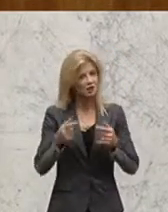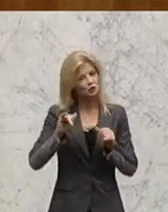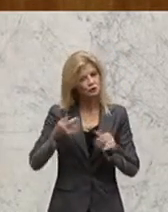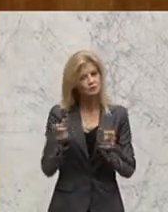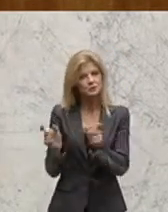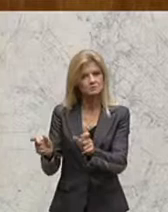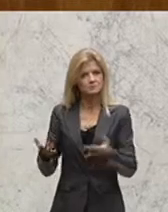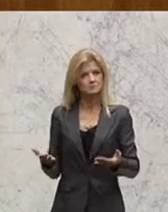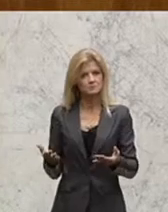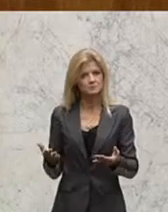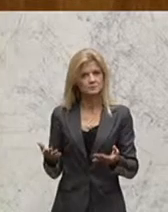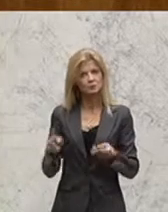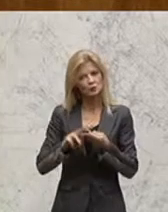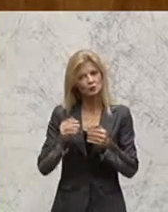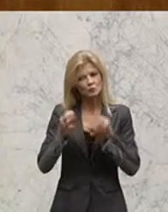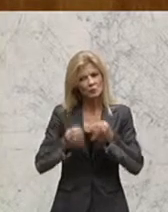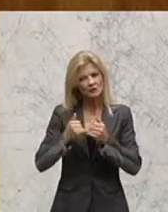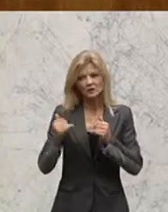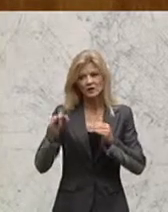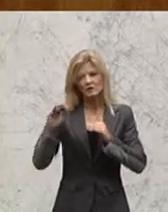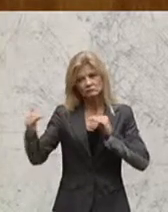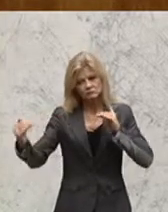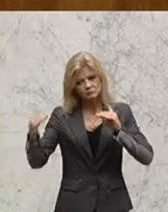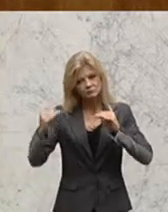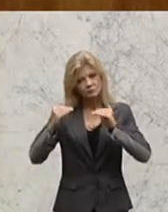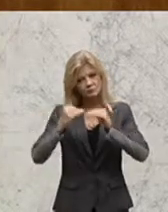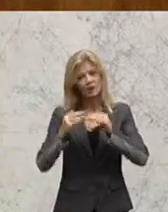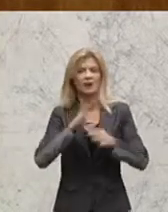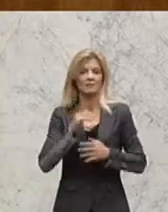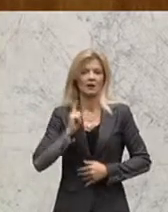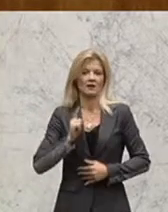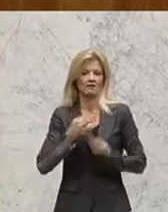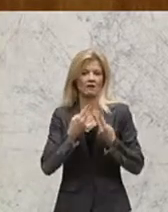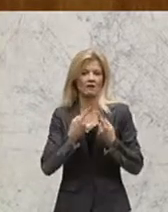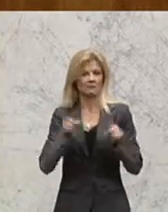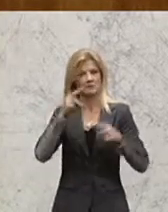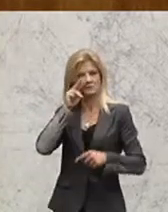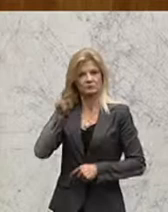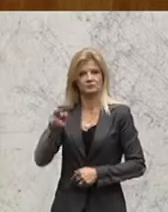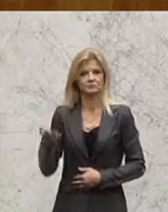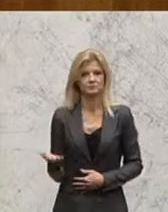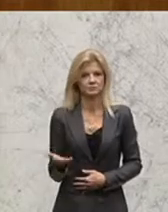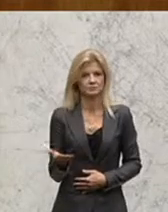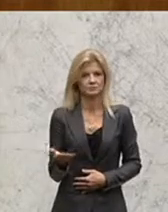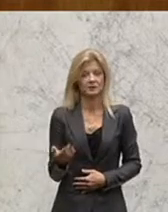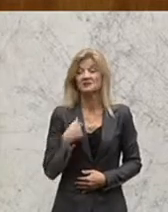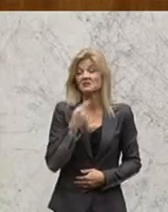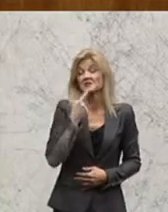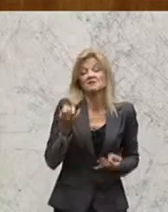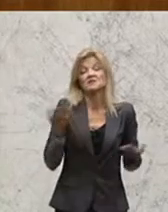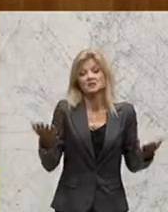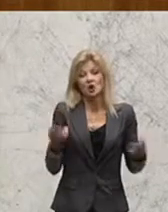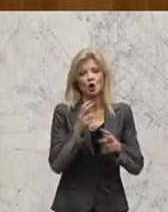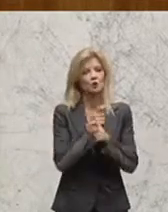zuzugehen, sondern leider Gottes das anders betrachtet und gesehen wird. Und ich sage daher, sowas darf in Österreich nicht länger geduldet werden, dass man hier